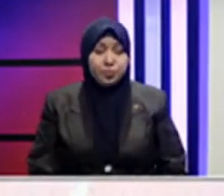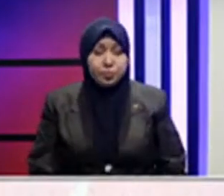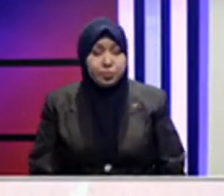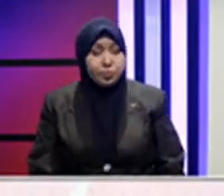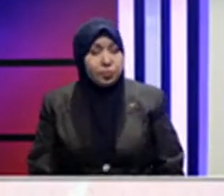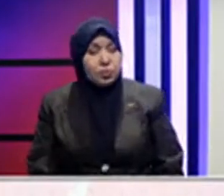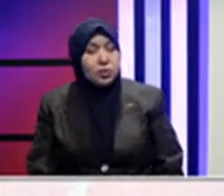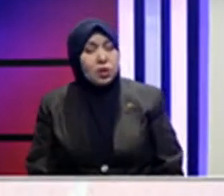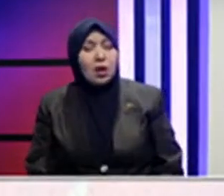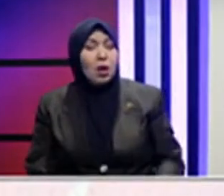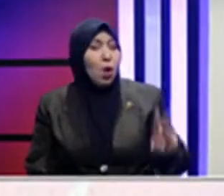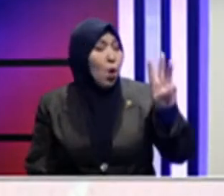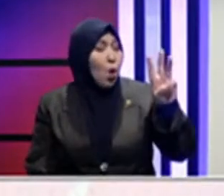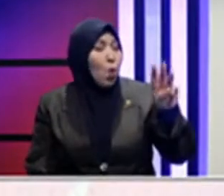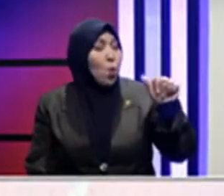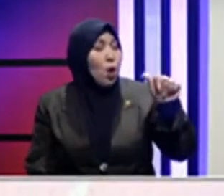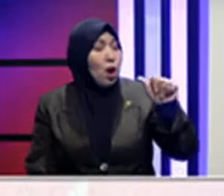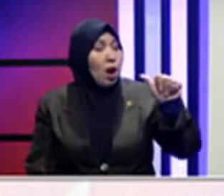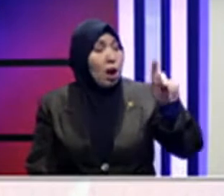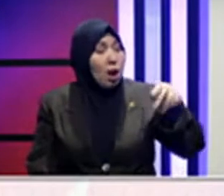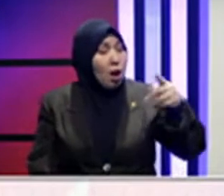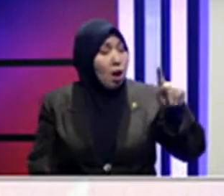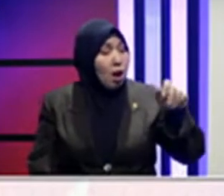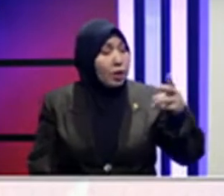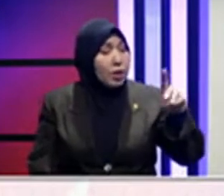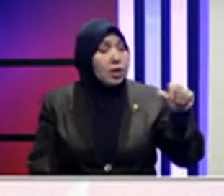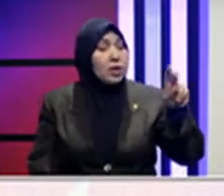Hai wagna